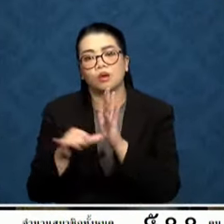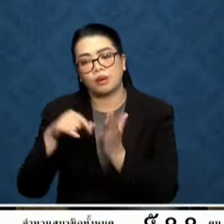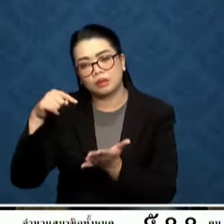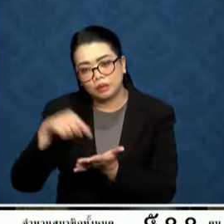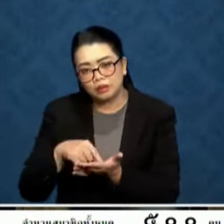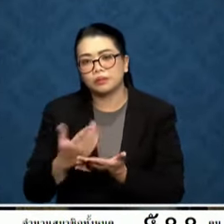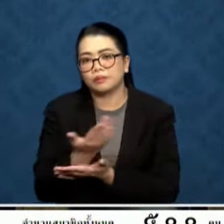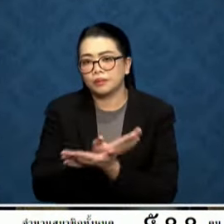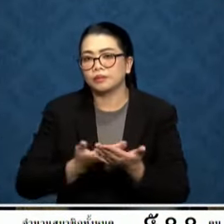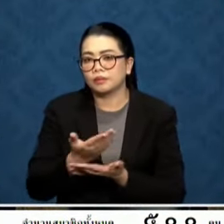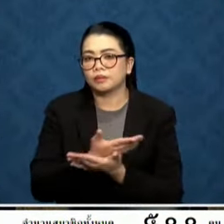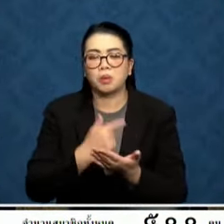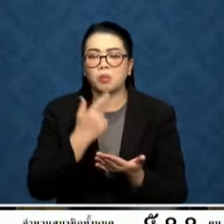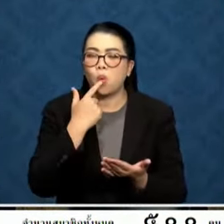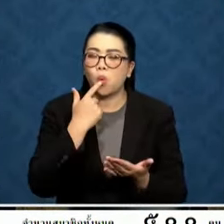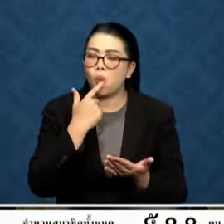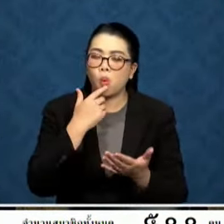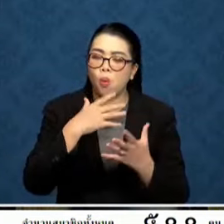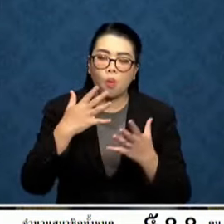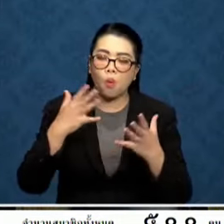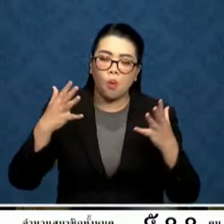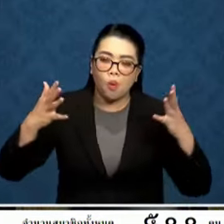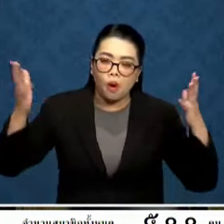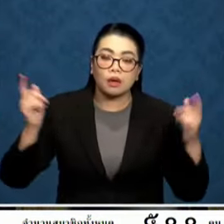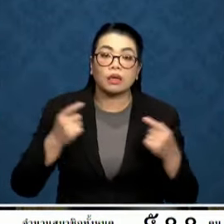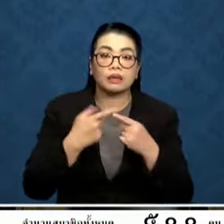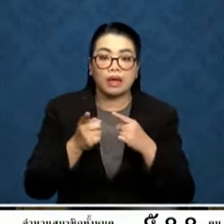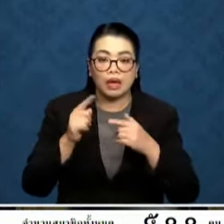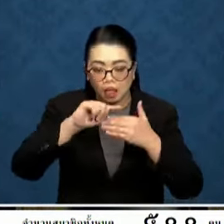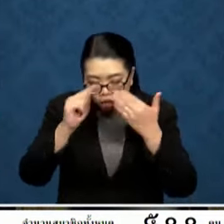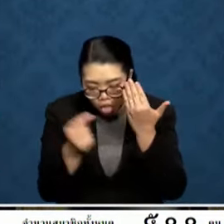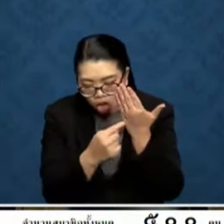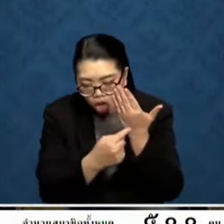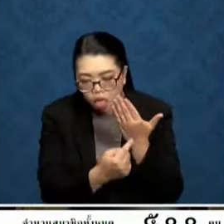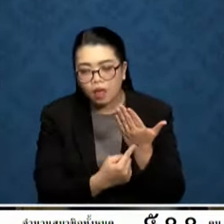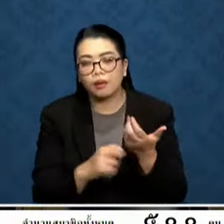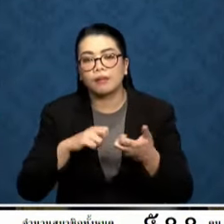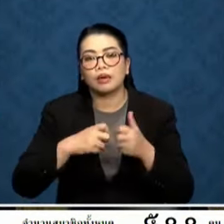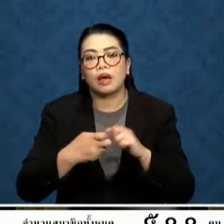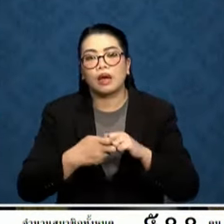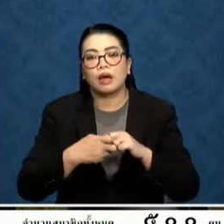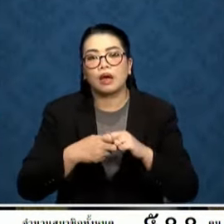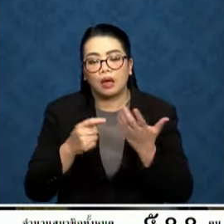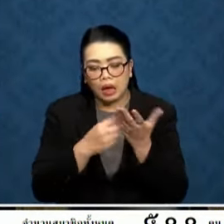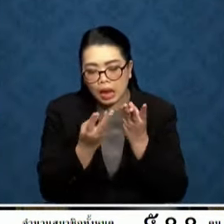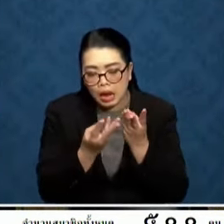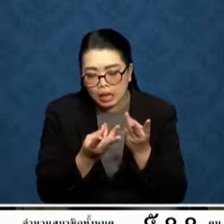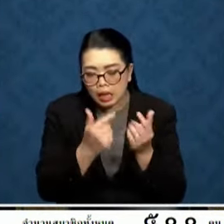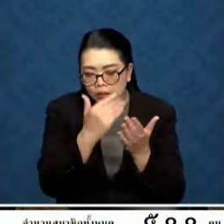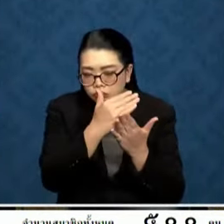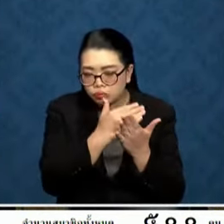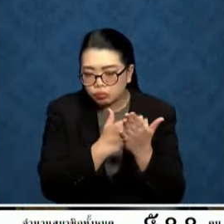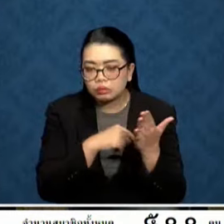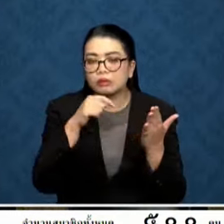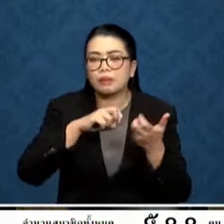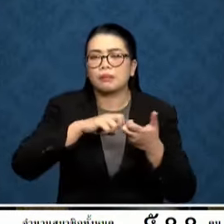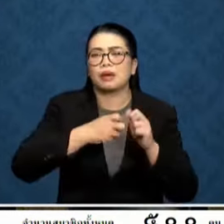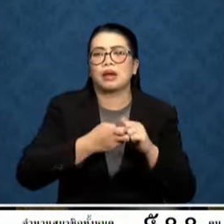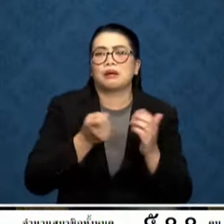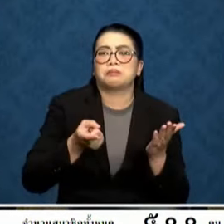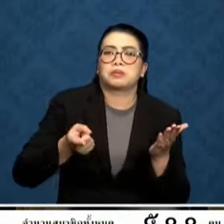นโยบายพูดไว้เยอะครับแต่เนื้อในครับปัญหาคือเนื้อในในรายละเอียดก็มีปัญหาแบบเดิม